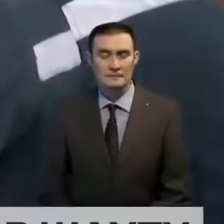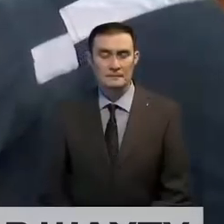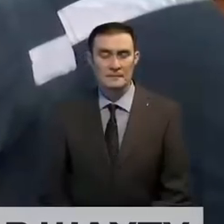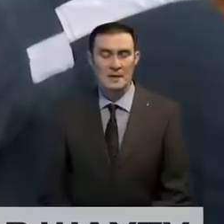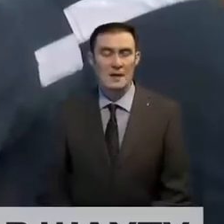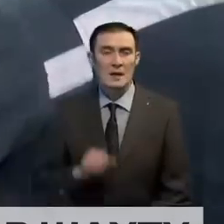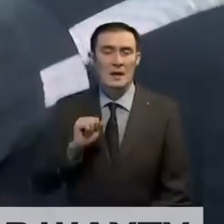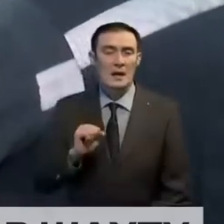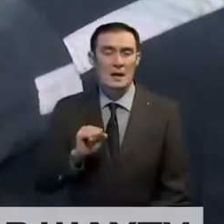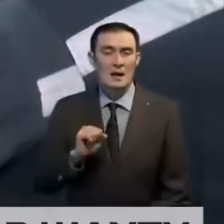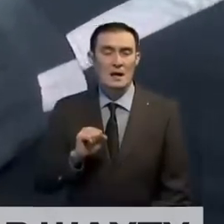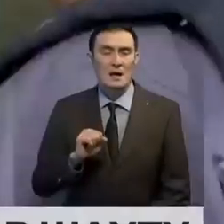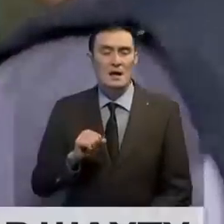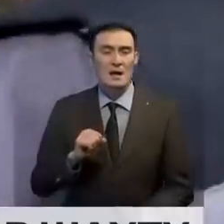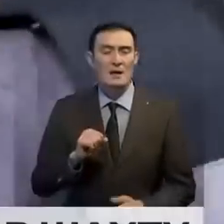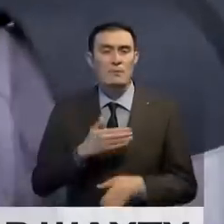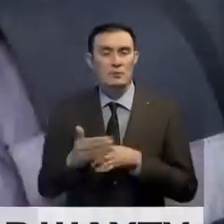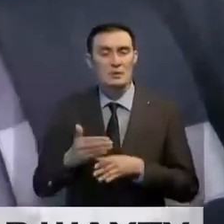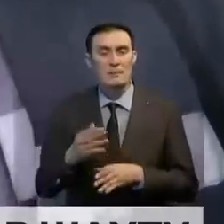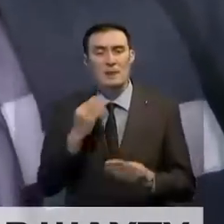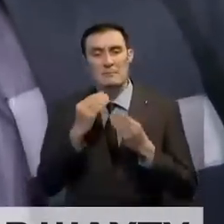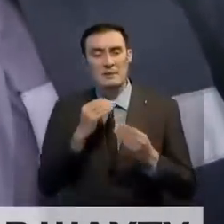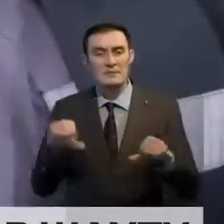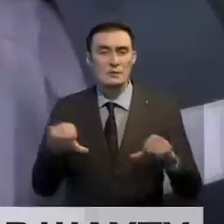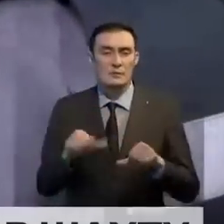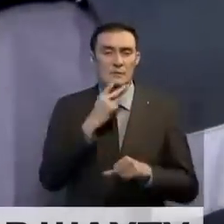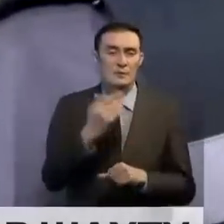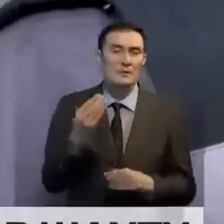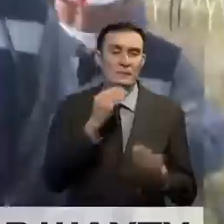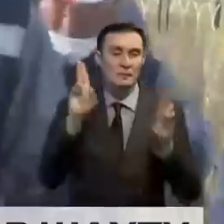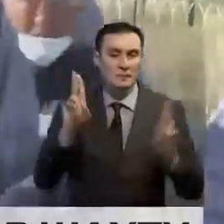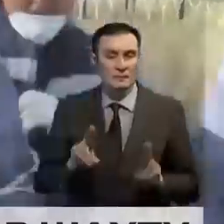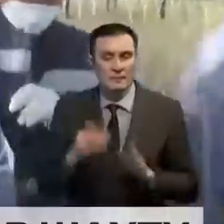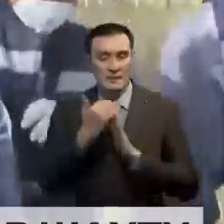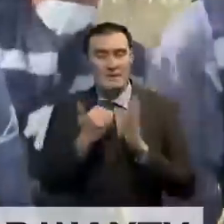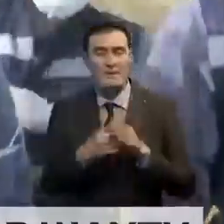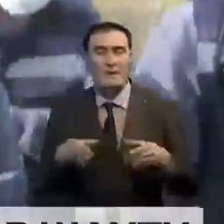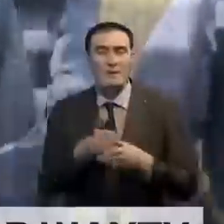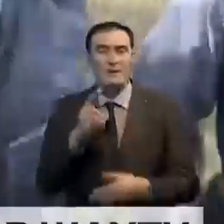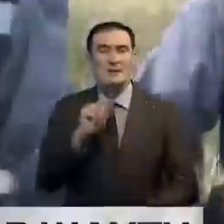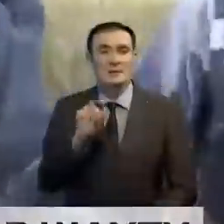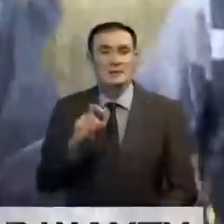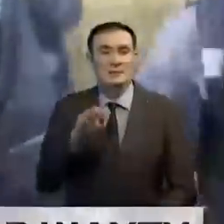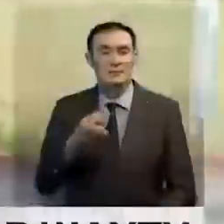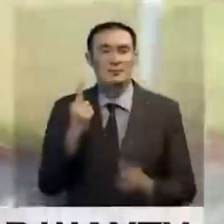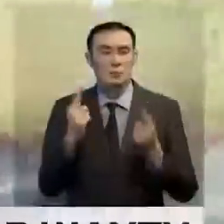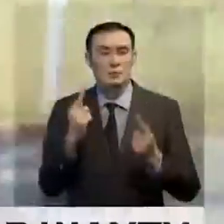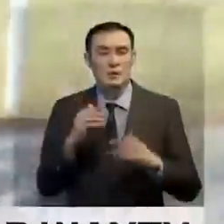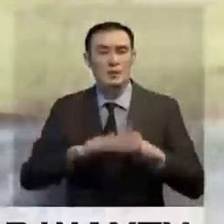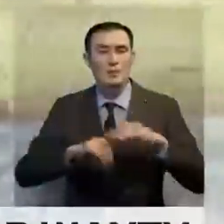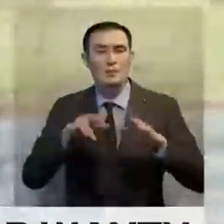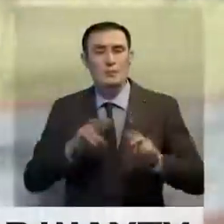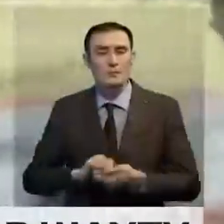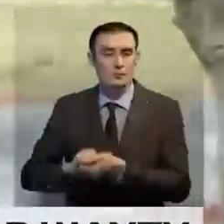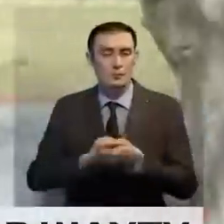А уже на поверхности кандидат пообедал с шахтерами и ознакомился с их меню. К слову, в корпорации «Казахмыс» действует крупнейший профсоюз, где состоят